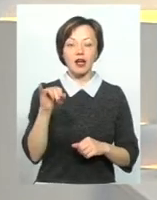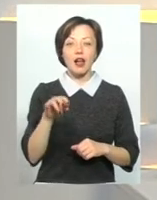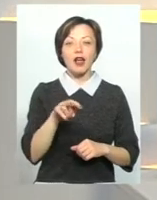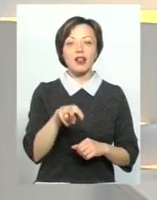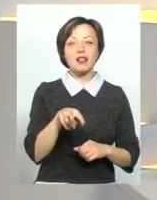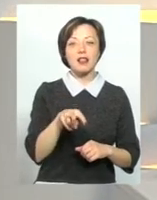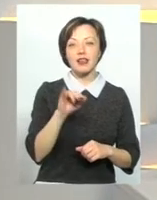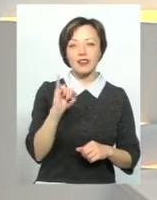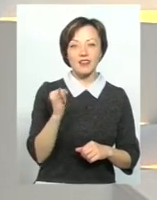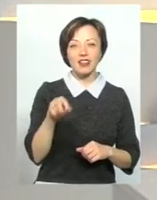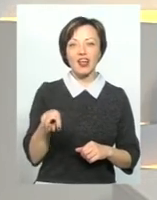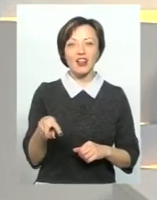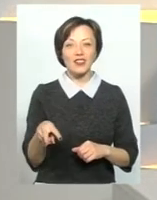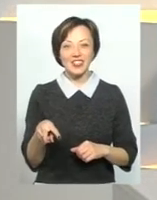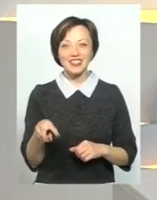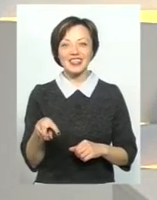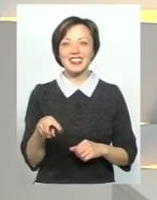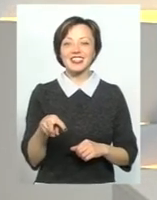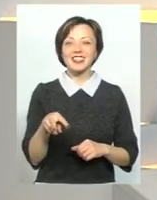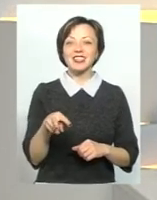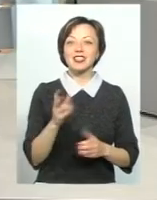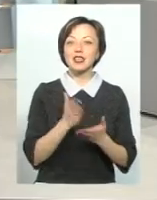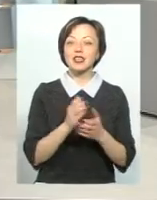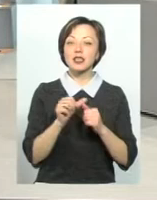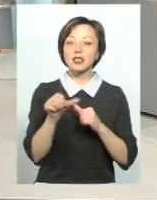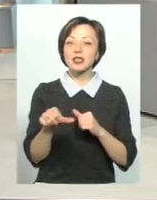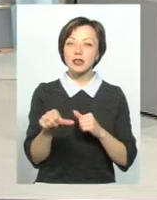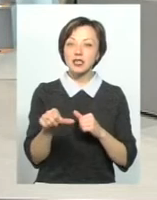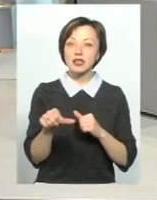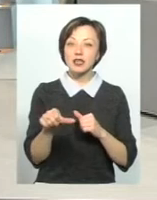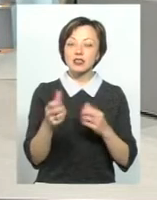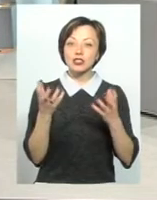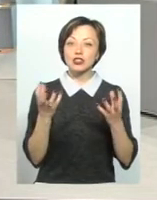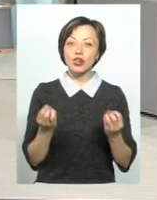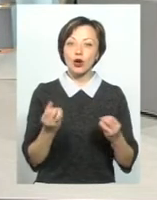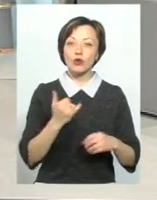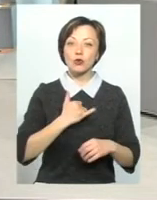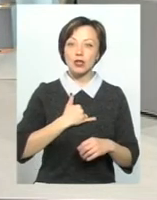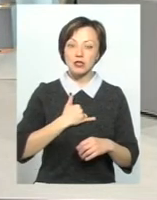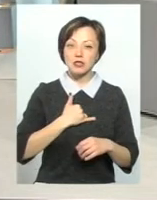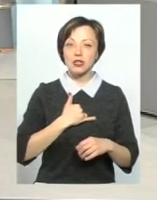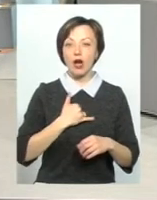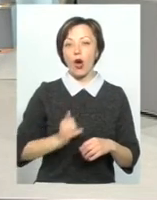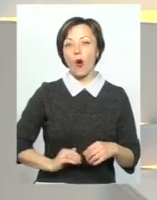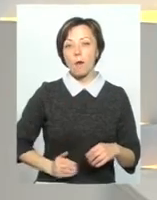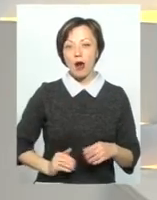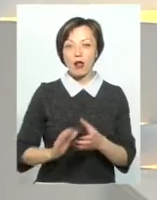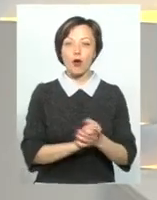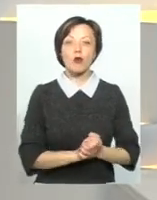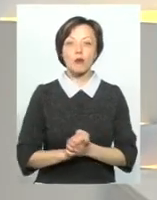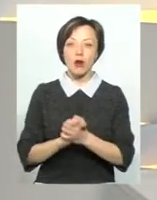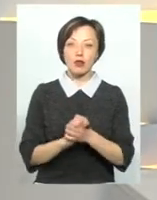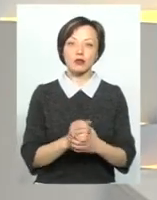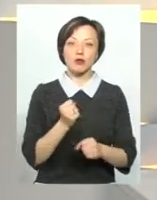компанії? Леонідовича. О, Боже, вибачте. Івана, крім Івана Леонідовича, чи є ще у нас компанії, корпорації, можливо, які вже вдаються